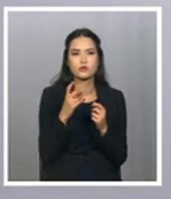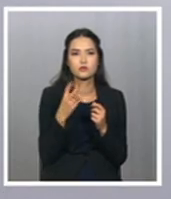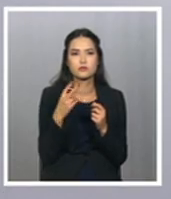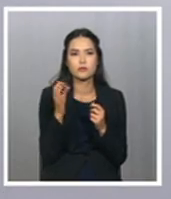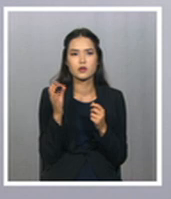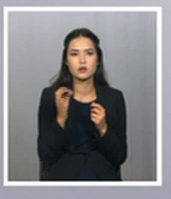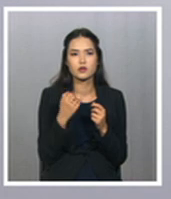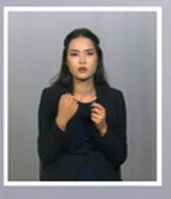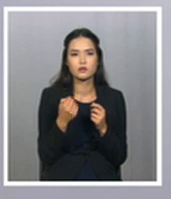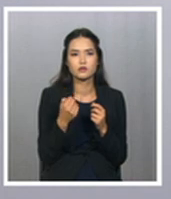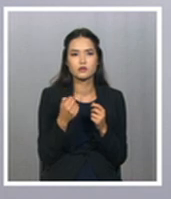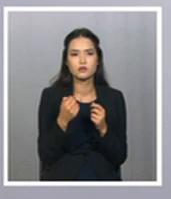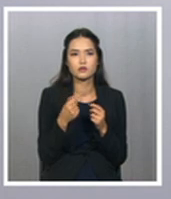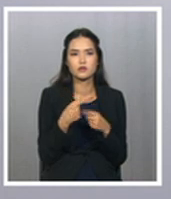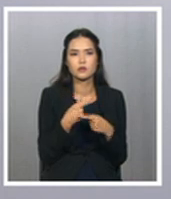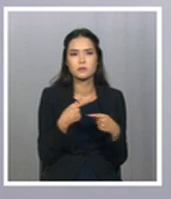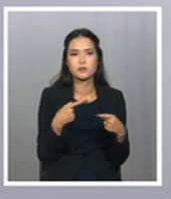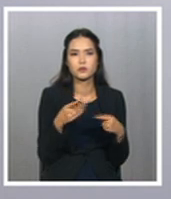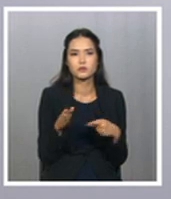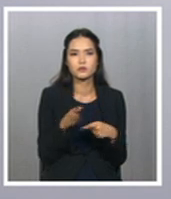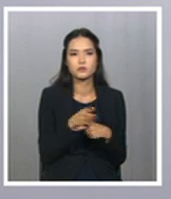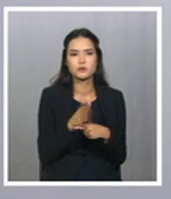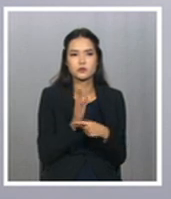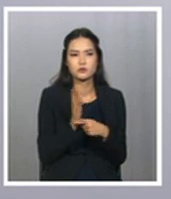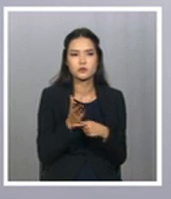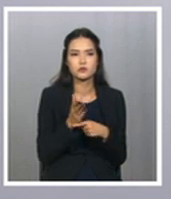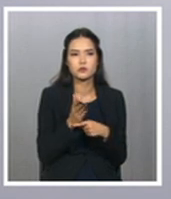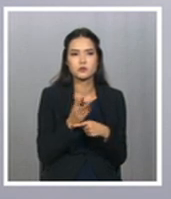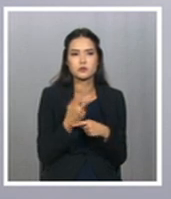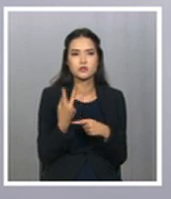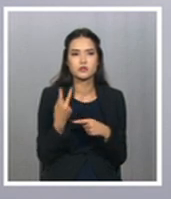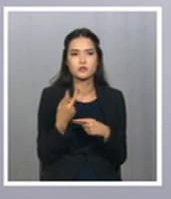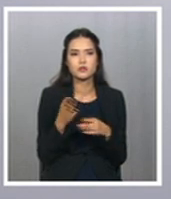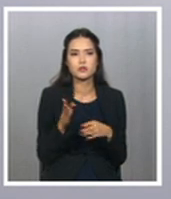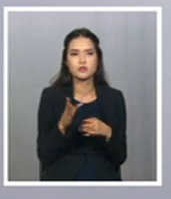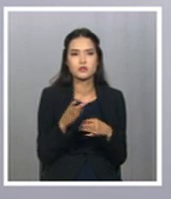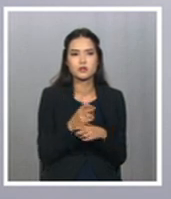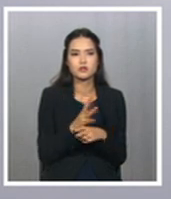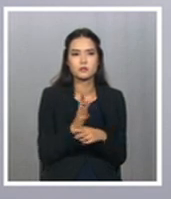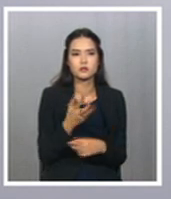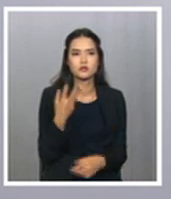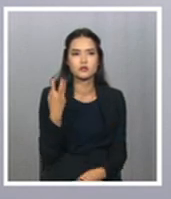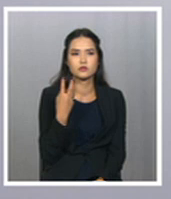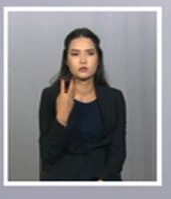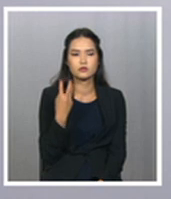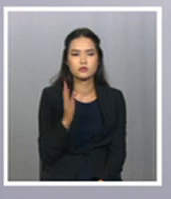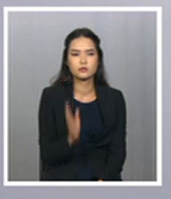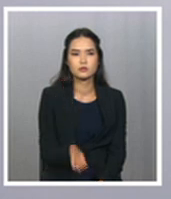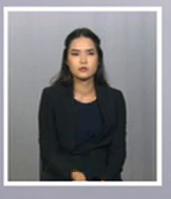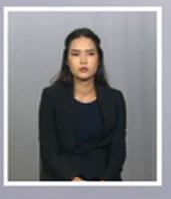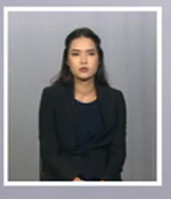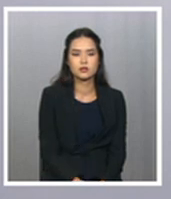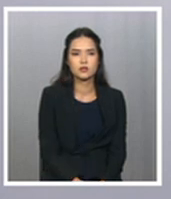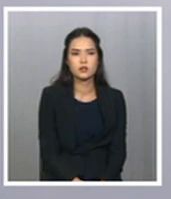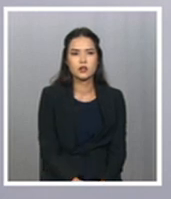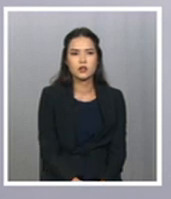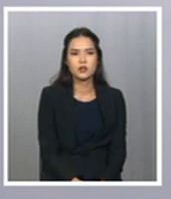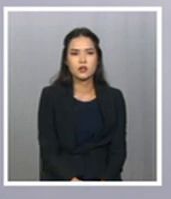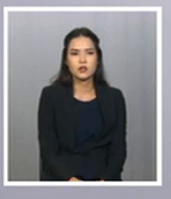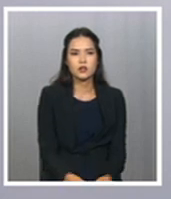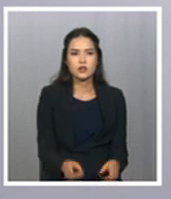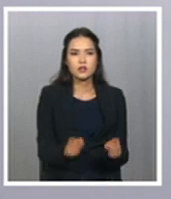градуста минус 2-ден 1, ол минус 2-мен қысқарады да бізде түбір астында 3 болады. Сонымен